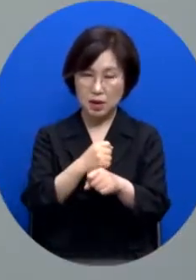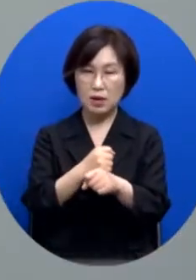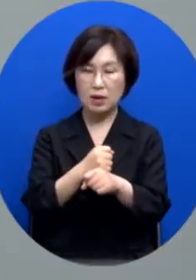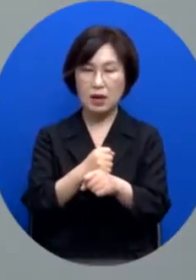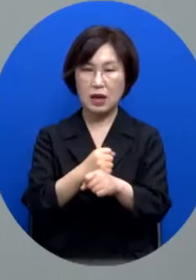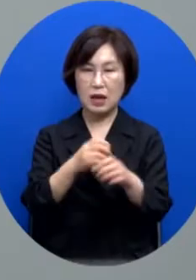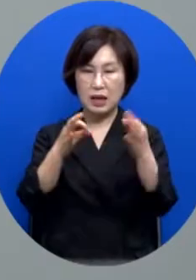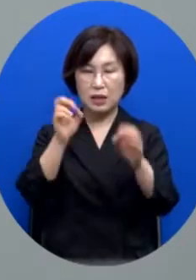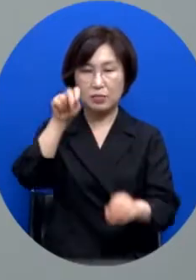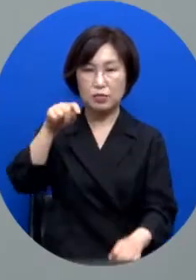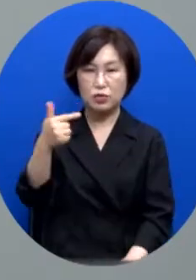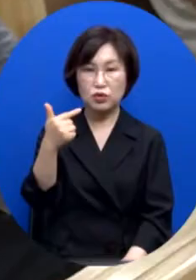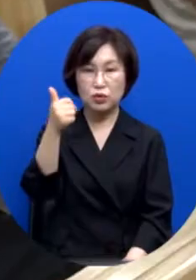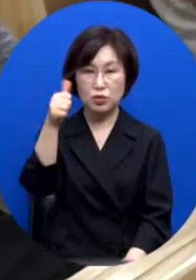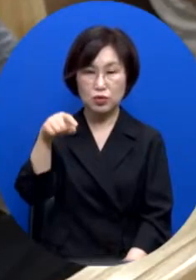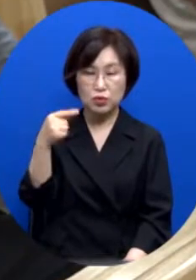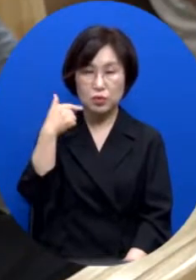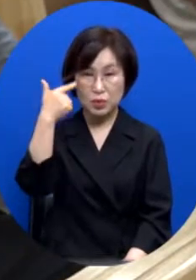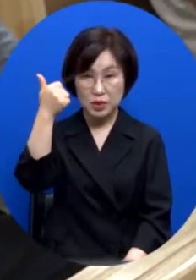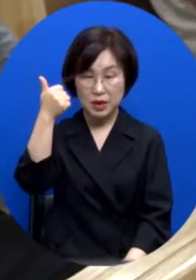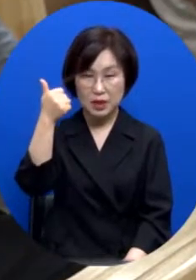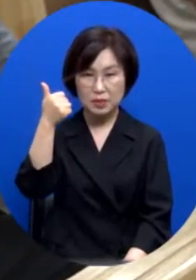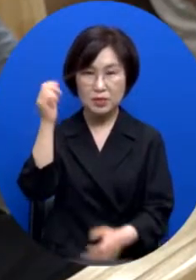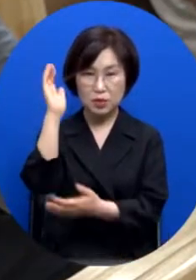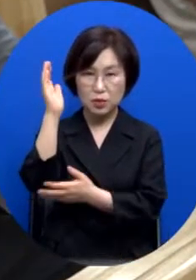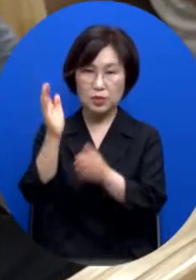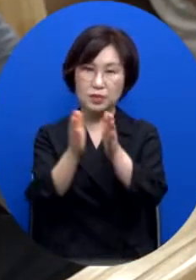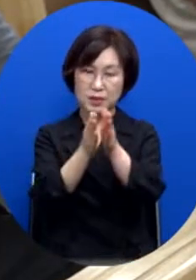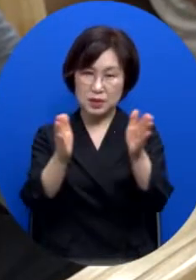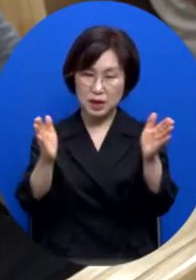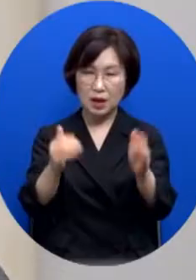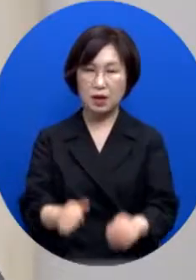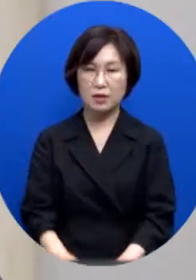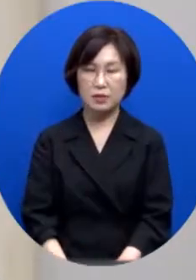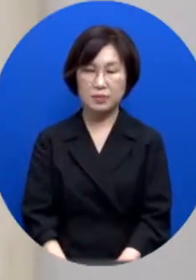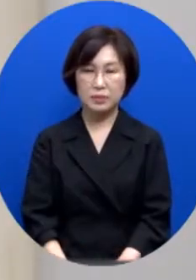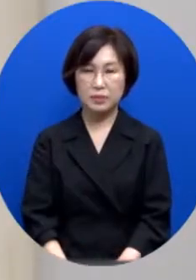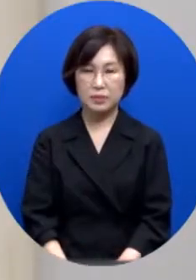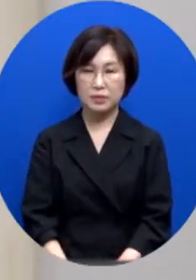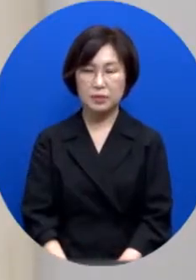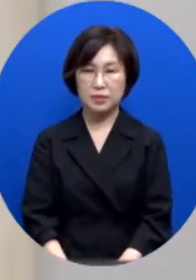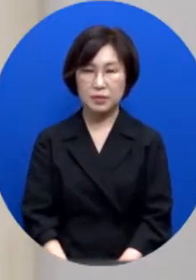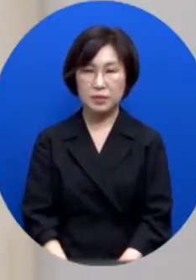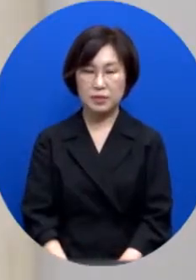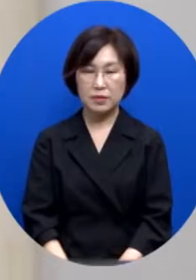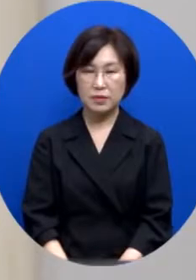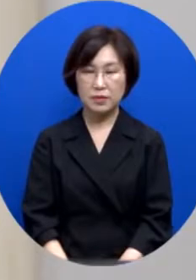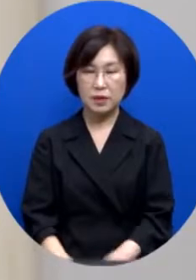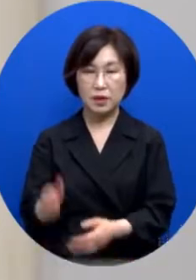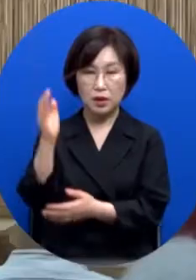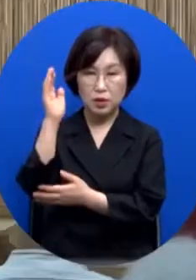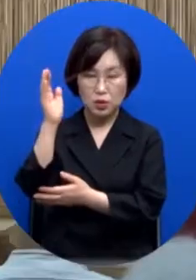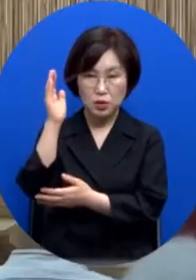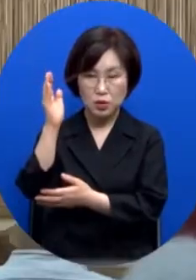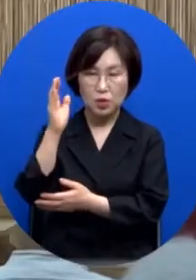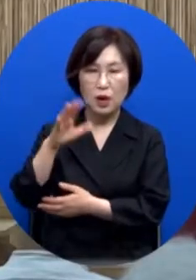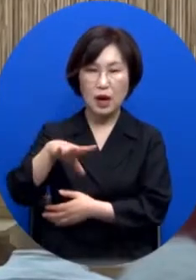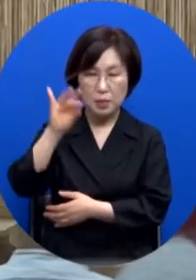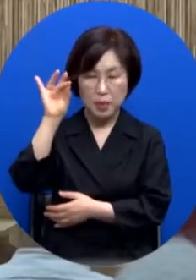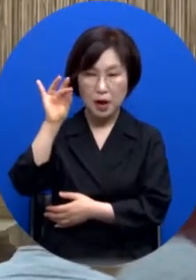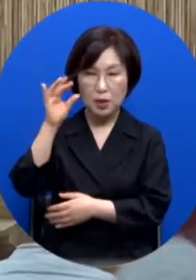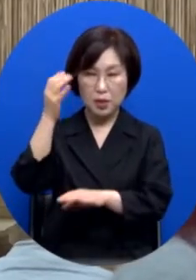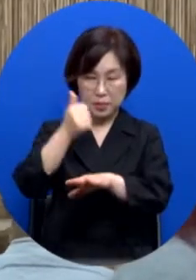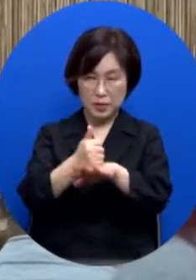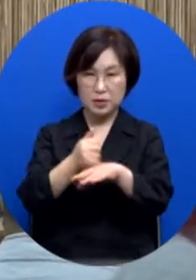김문훈 목사의 개회 설교 로 문을 열었으며 영락교회 김 운 석 목사가 설교 알파 앤 오메가 아래의